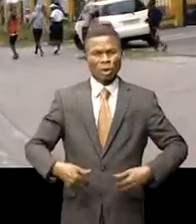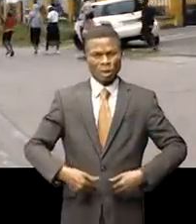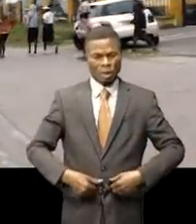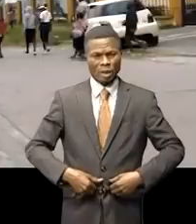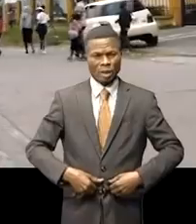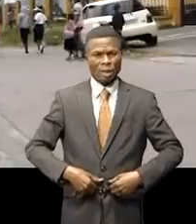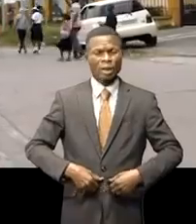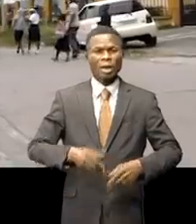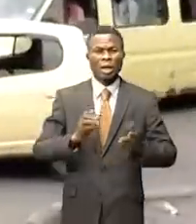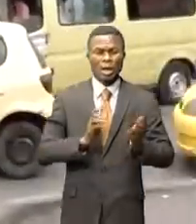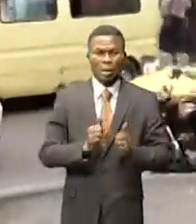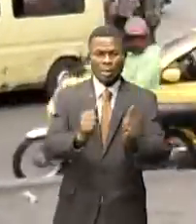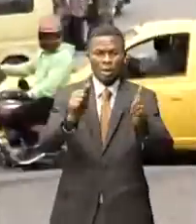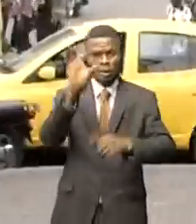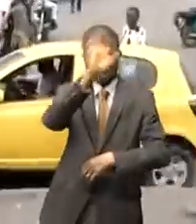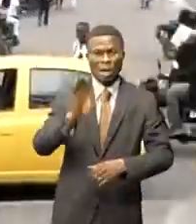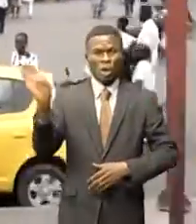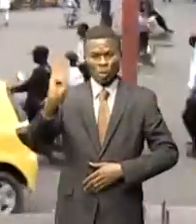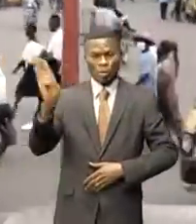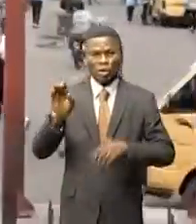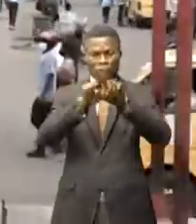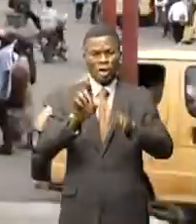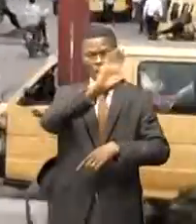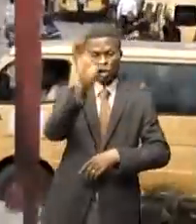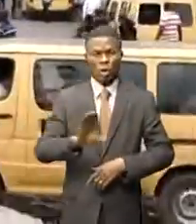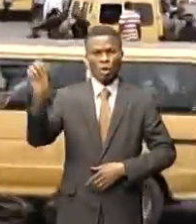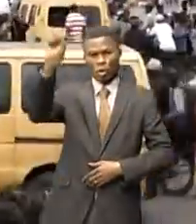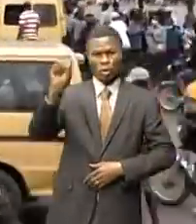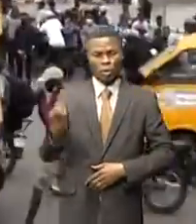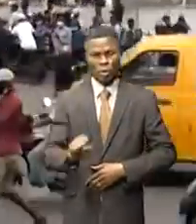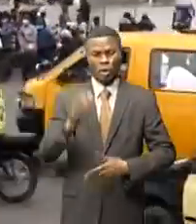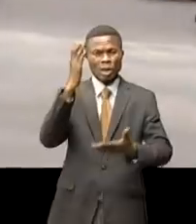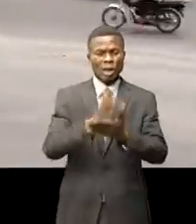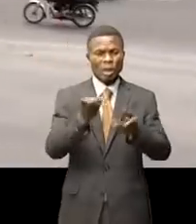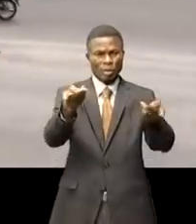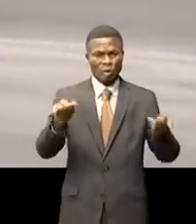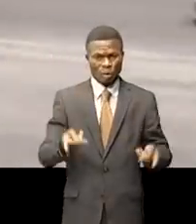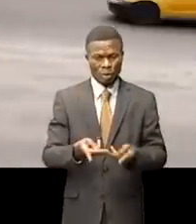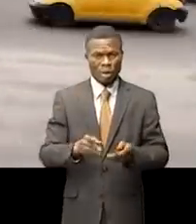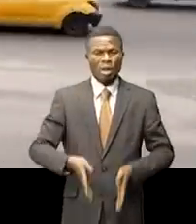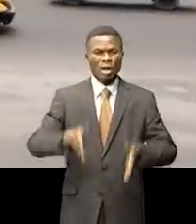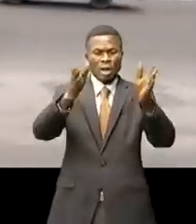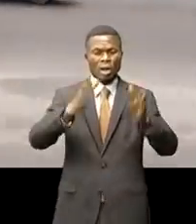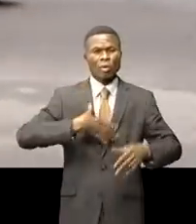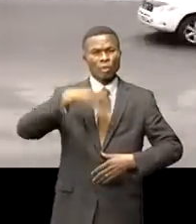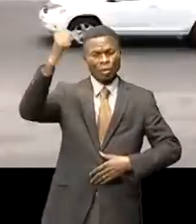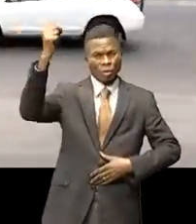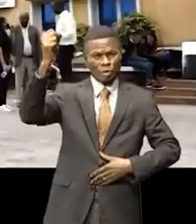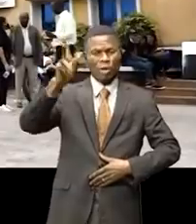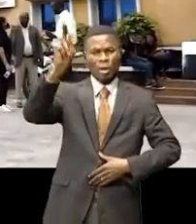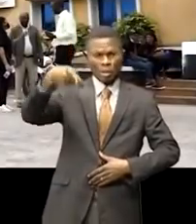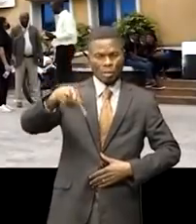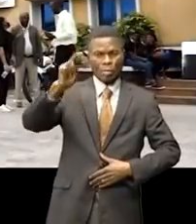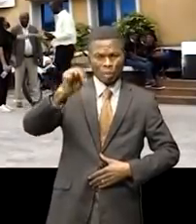la suite pris la direction des communes de boue et de selembao pour cheat est à ce point de départ sur le boulevard triomphal open mls